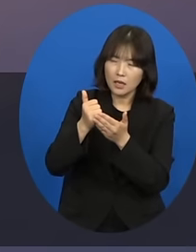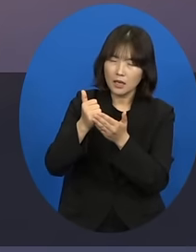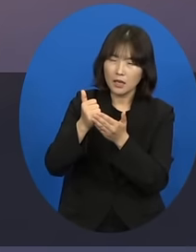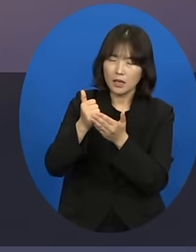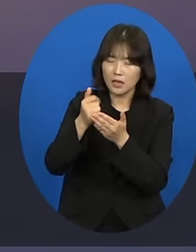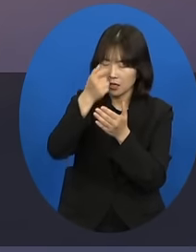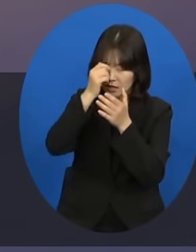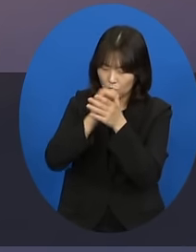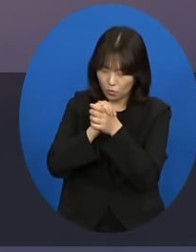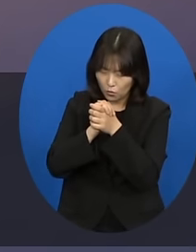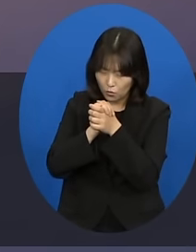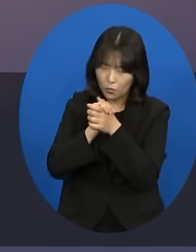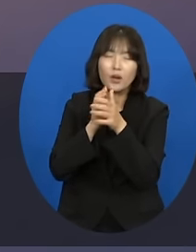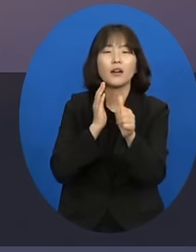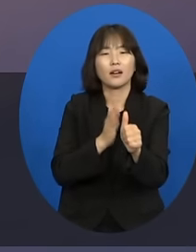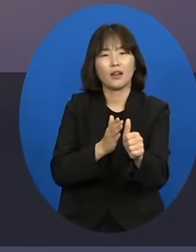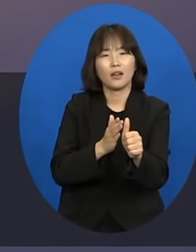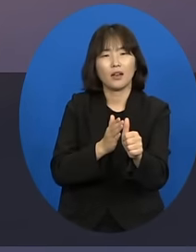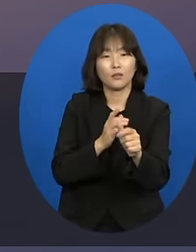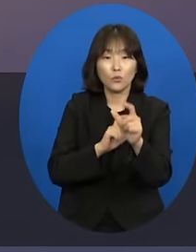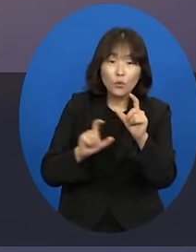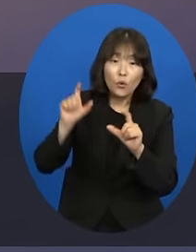그리고 덧붙여 말씀드릴까요?